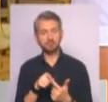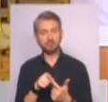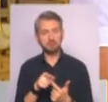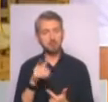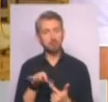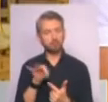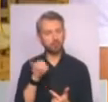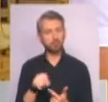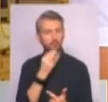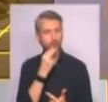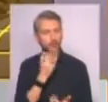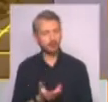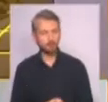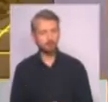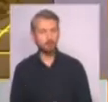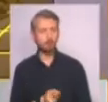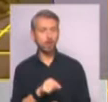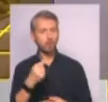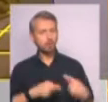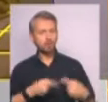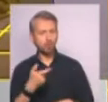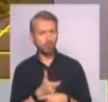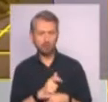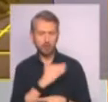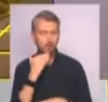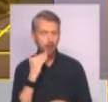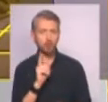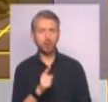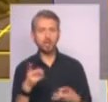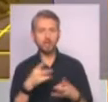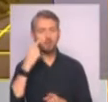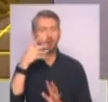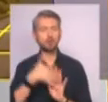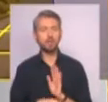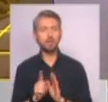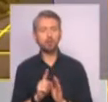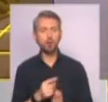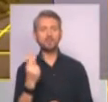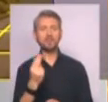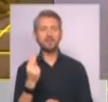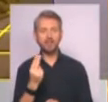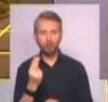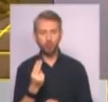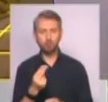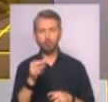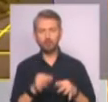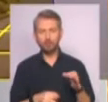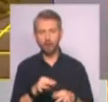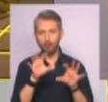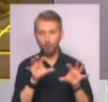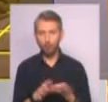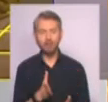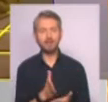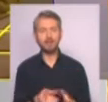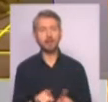поїсти. Тому спорів доволі багато, але треба розуміти, що в Цивільно-процесуальному кодексі є така